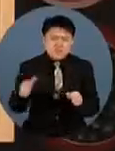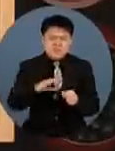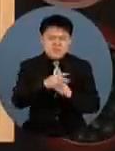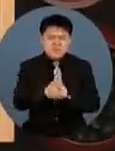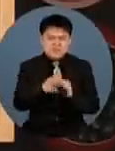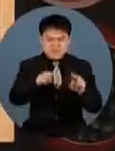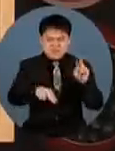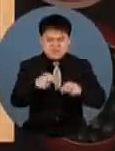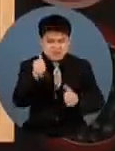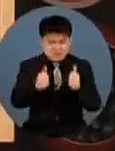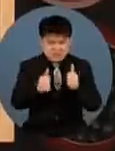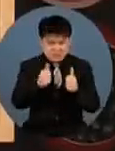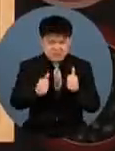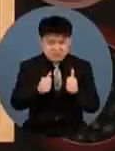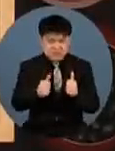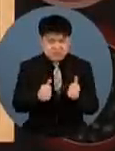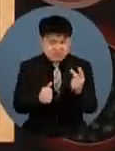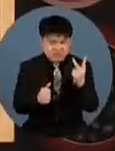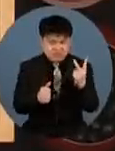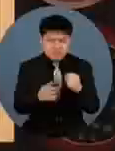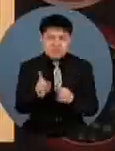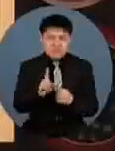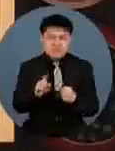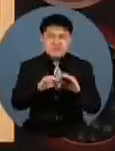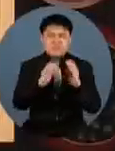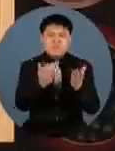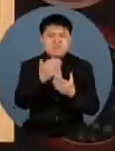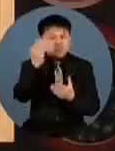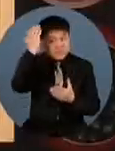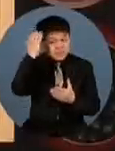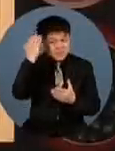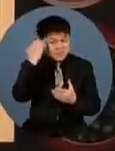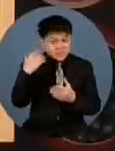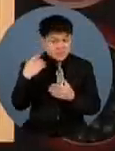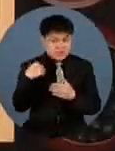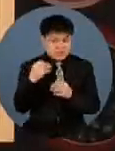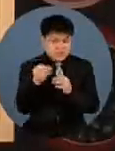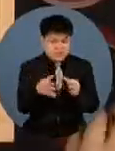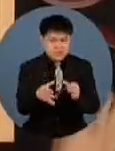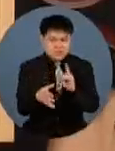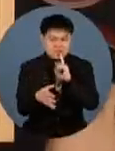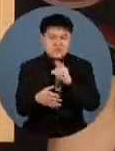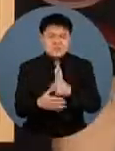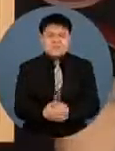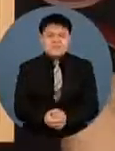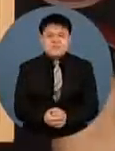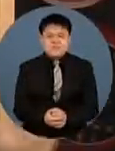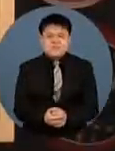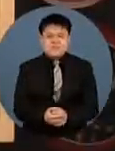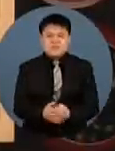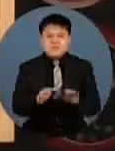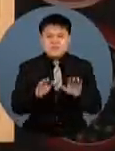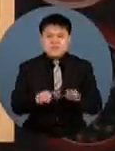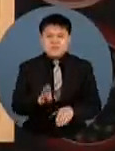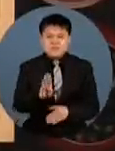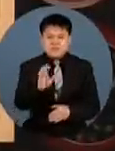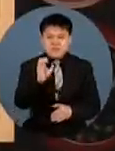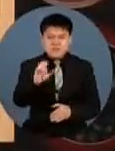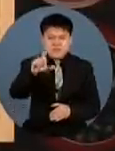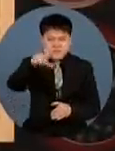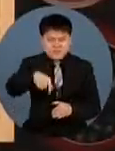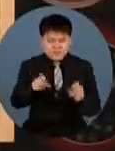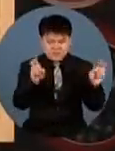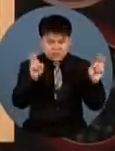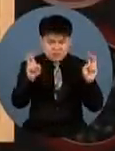할 수 있겠는데요. 그렇습니다. 모두 다 우리나라가 주최를 하고 있죠. 네. 하지만 올해 또 BC카드가 생겨남으로써